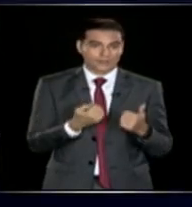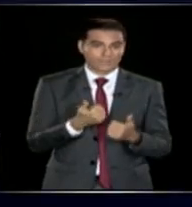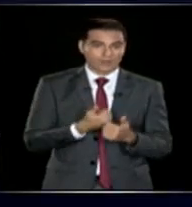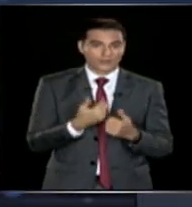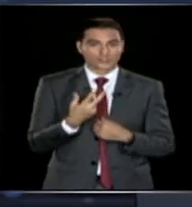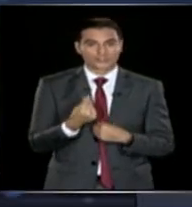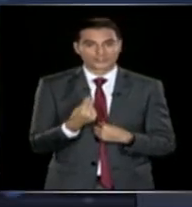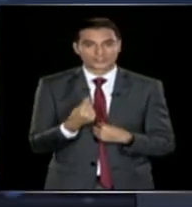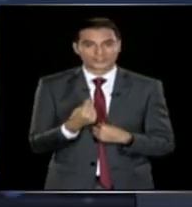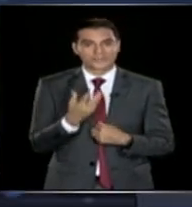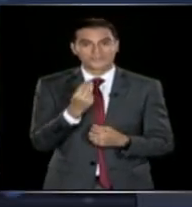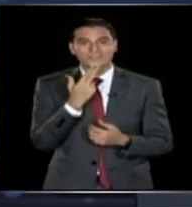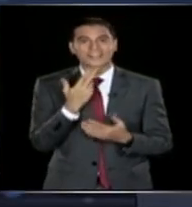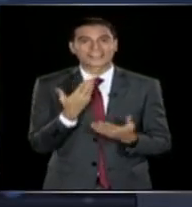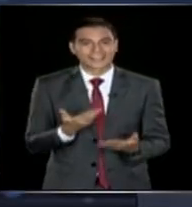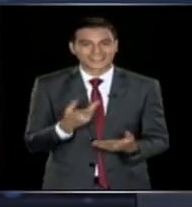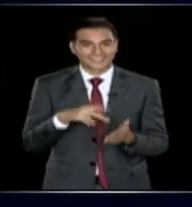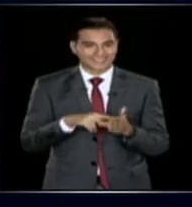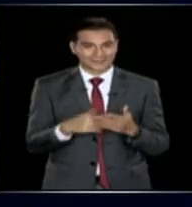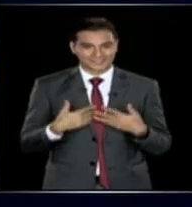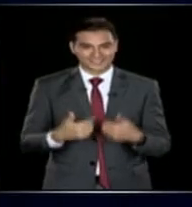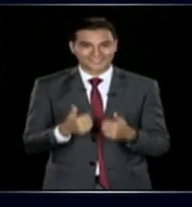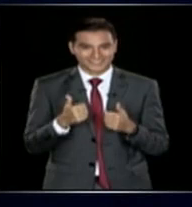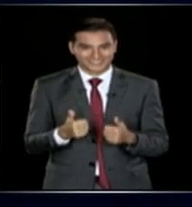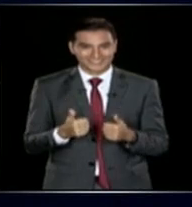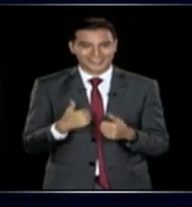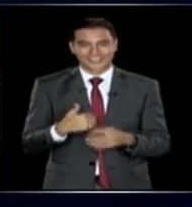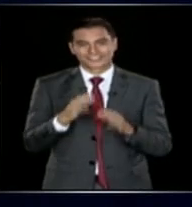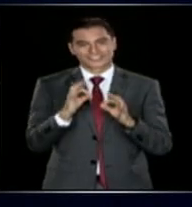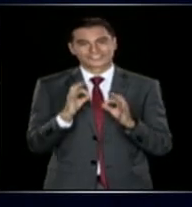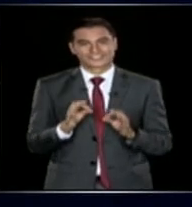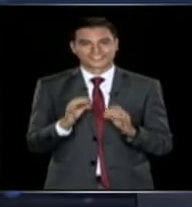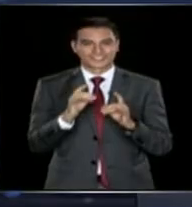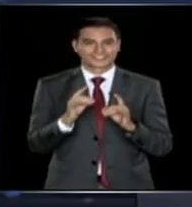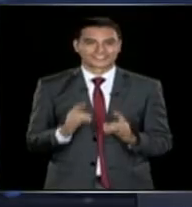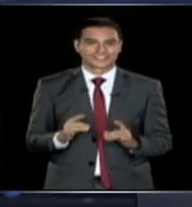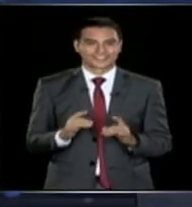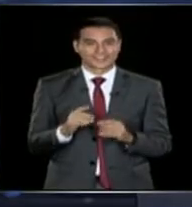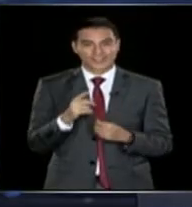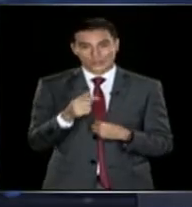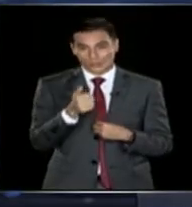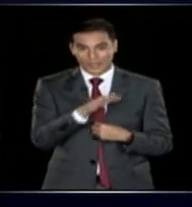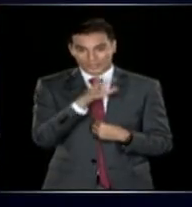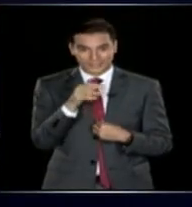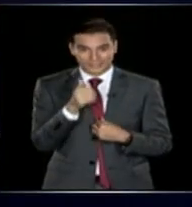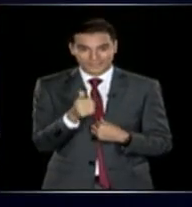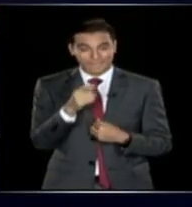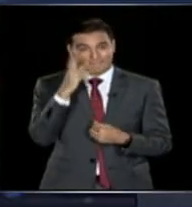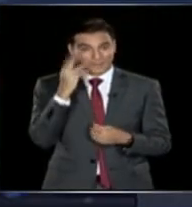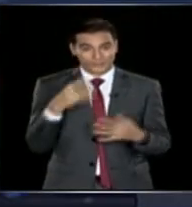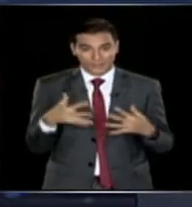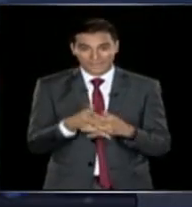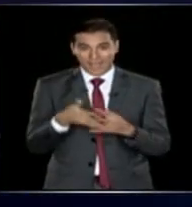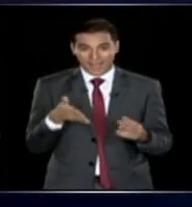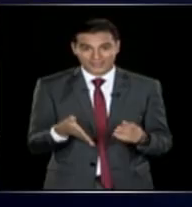مساء الخير يا فندم. صباح الخير. ازاي يا حضرتك؟ انا كويس الحمد لله. اخبارك ايه؟ الحمد لله كله كويس. سلام. مبسوطه